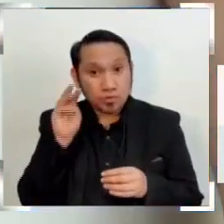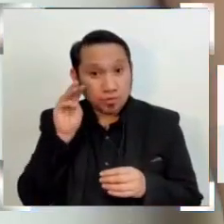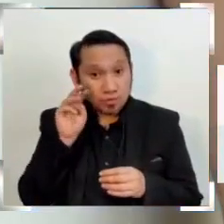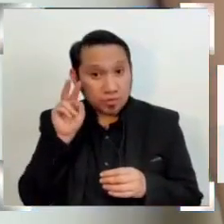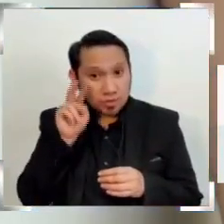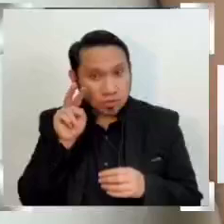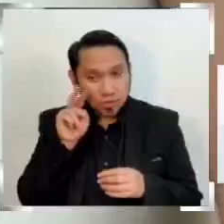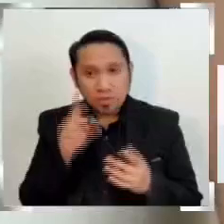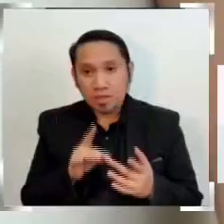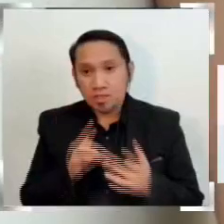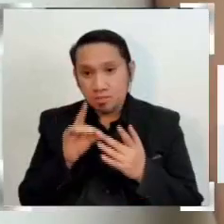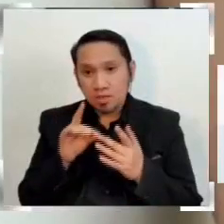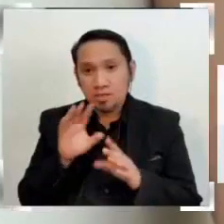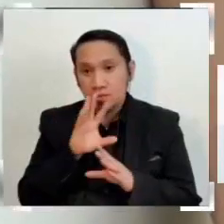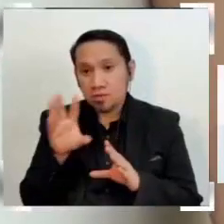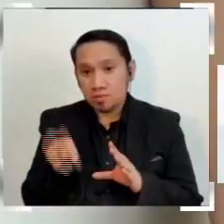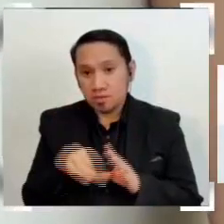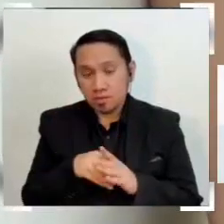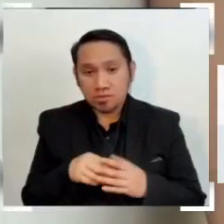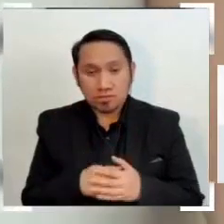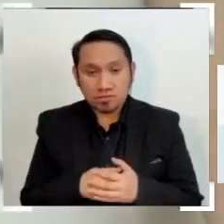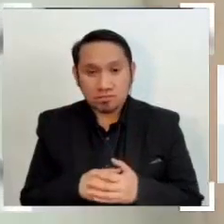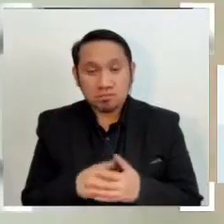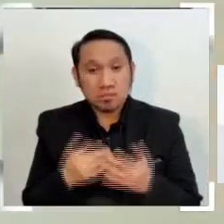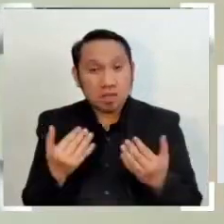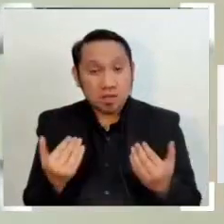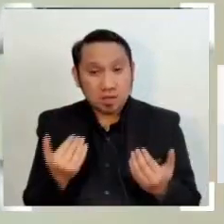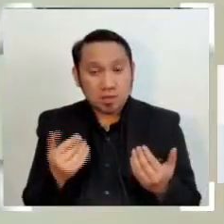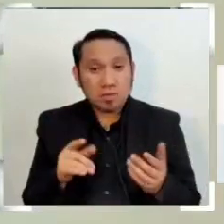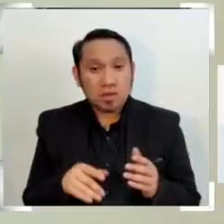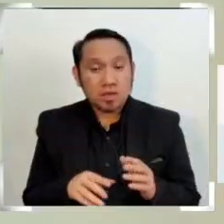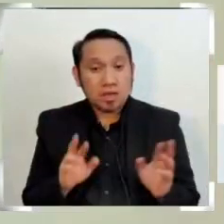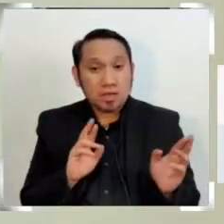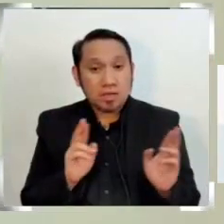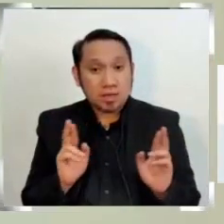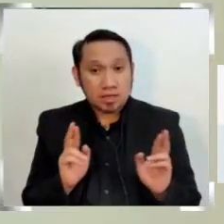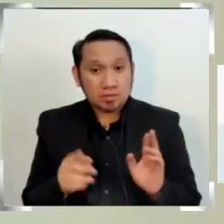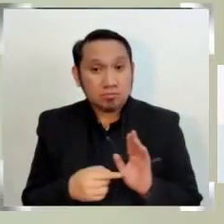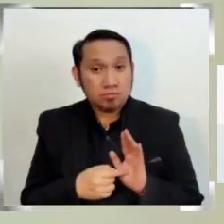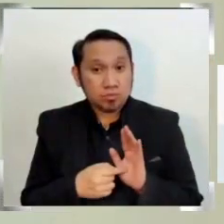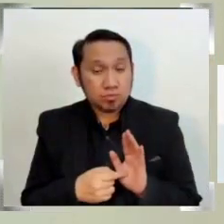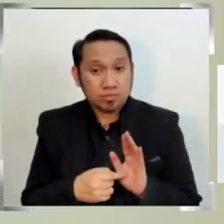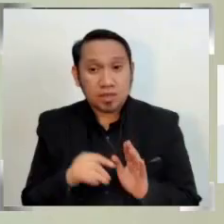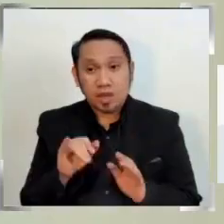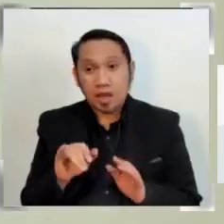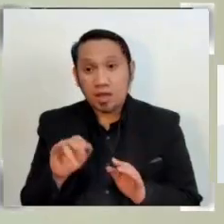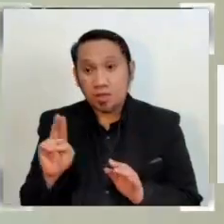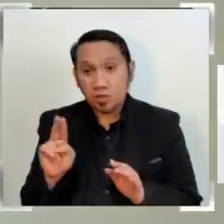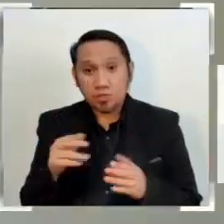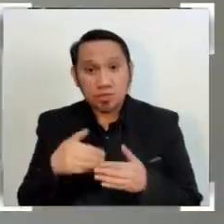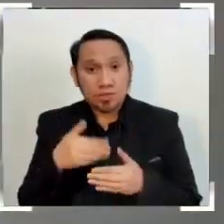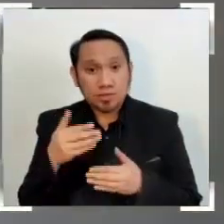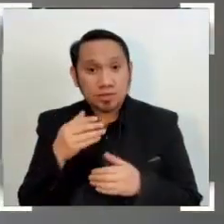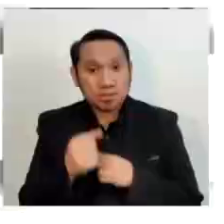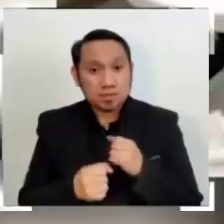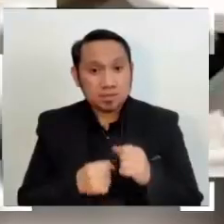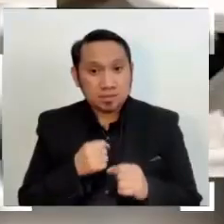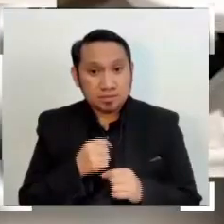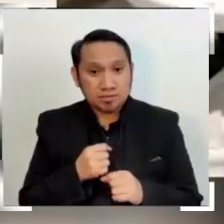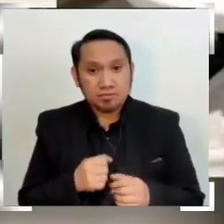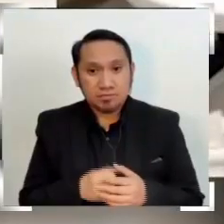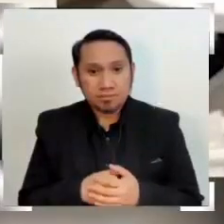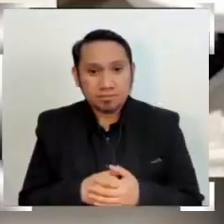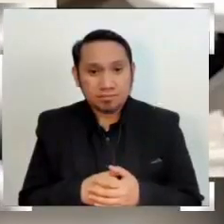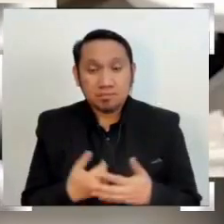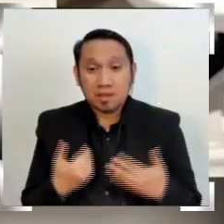special participation si V. Nakadakdang ilabas ang album ni IU sa unang bahagi ng susunod na taon.